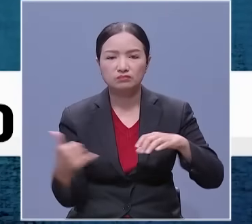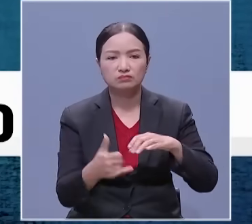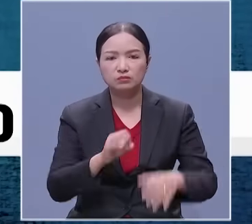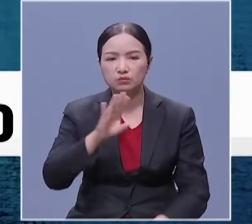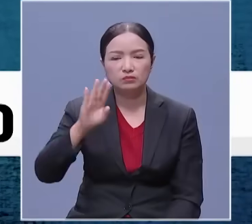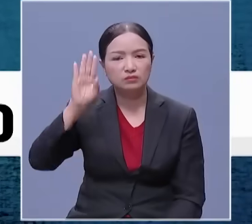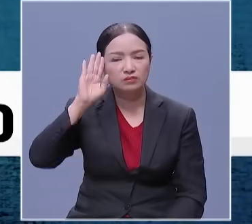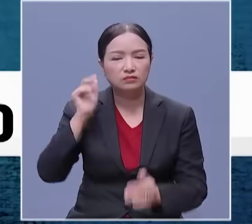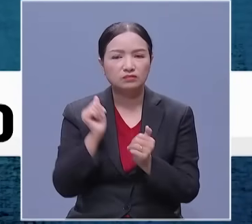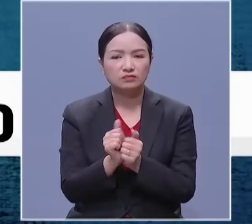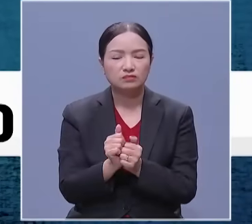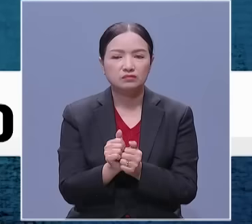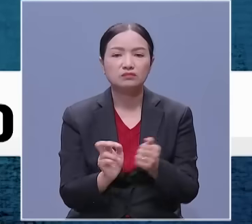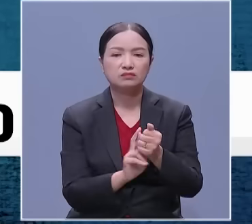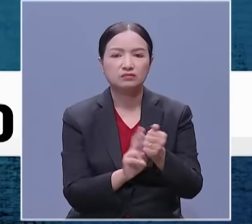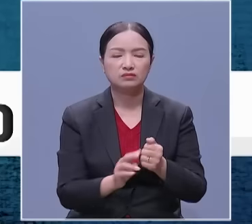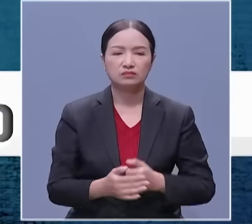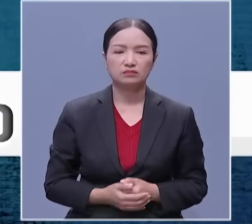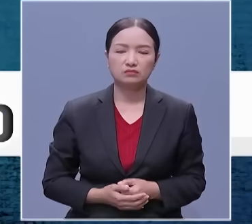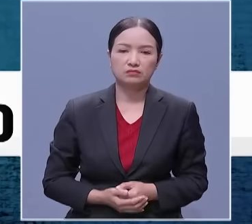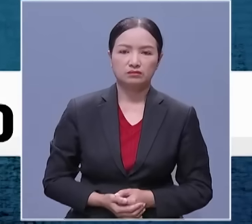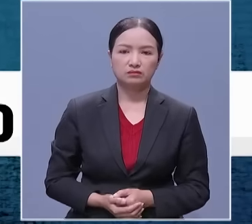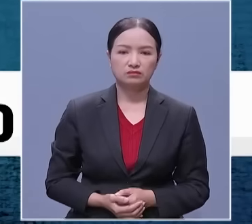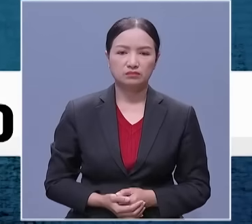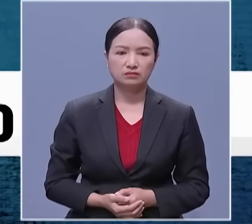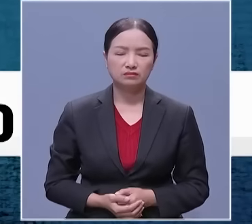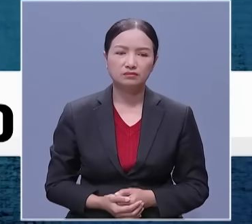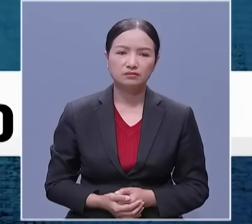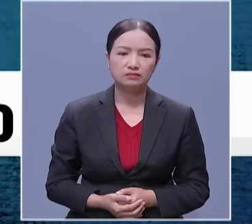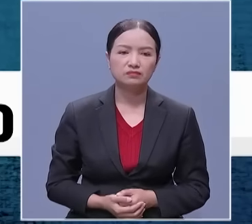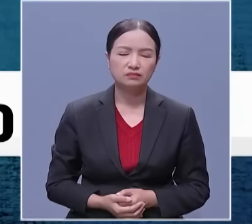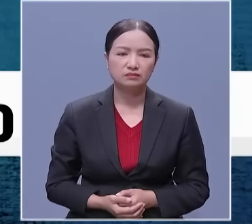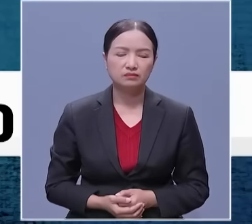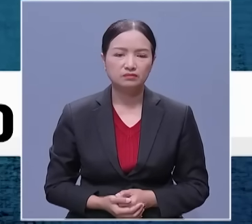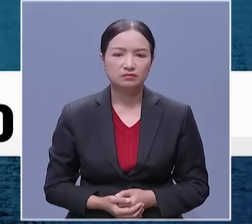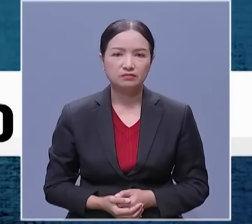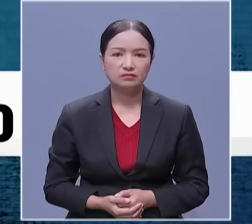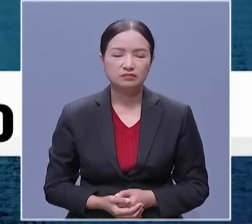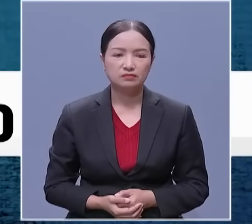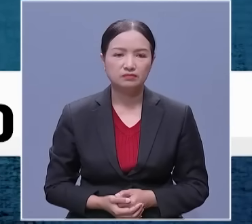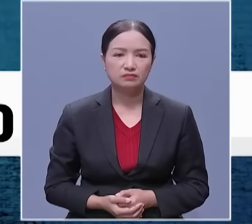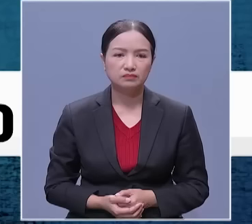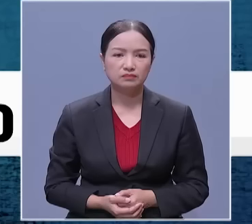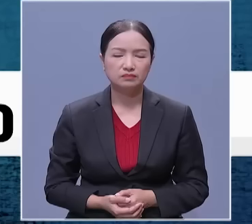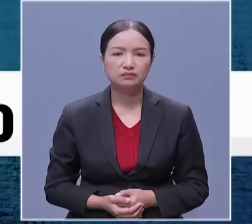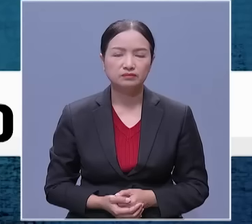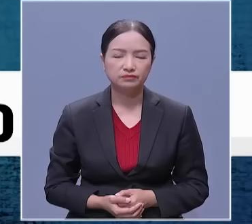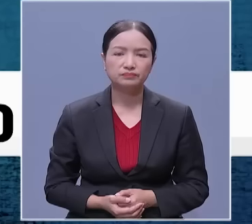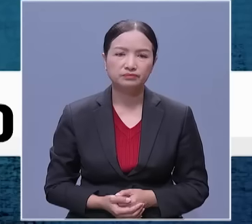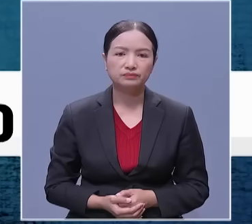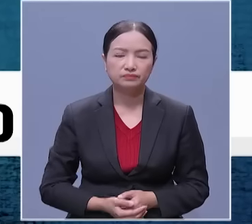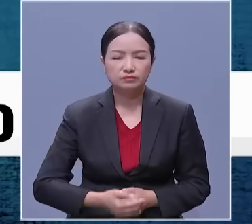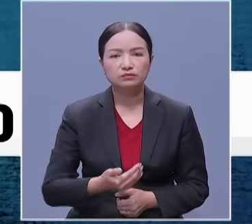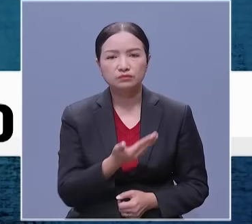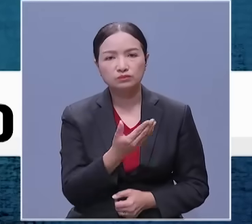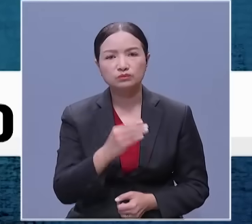จารย์พูดตรงกว่าอีกเนี่ย นะถามแบบนั้นมันจะตอบงั้นมันจะตรงไปอ ่ ะก็เอาเป็นว่าก็มาขอโอน